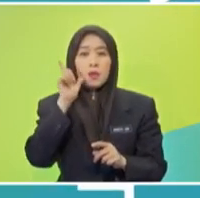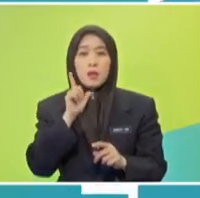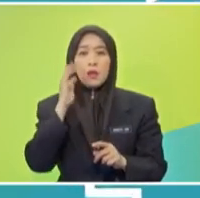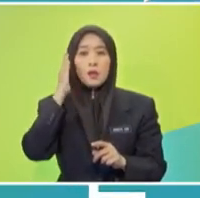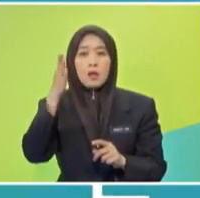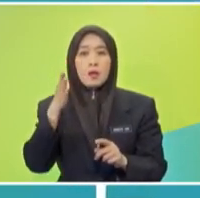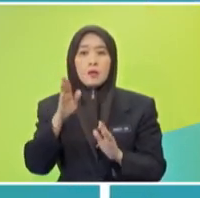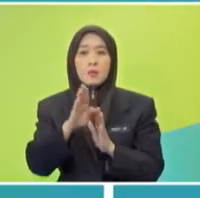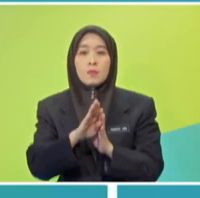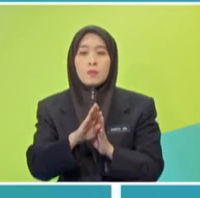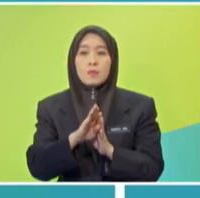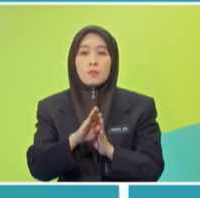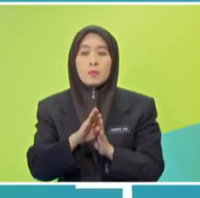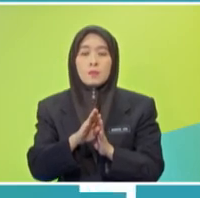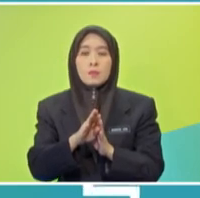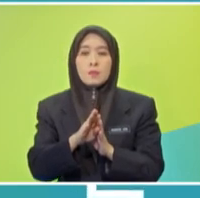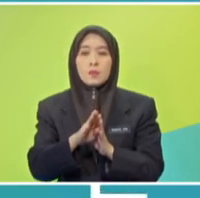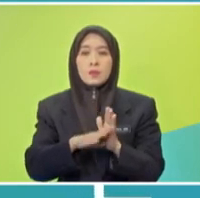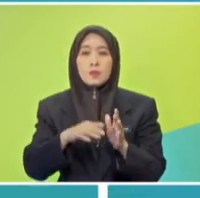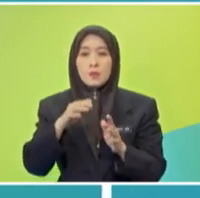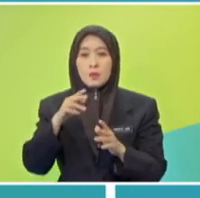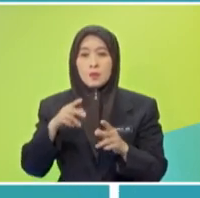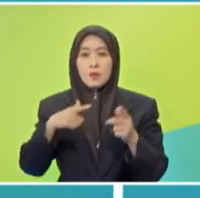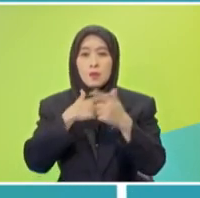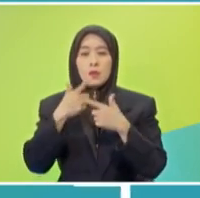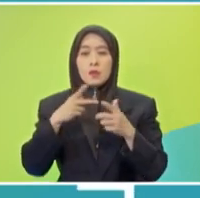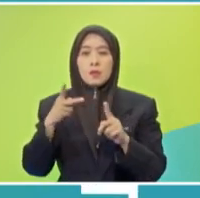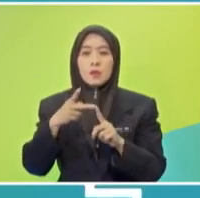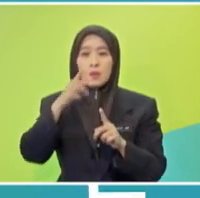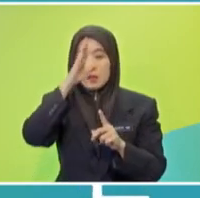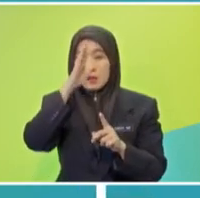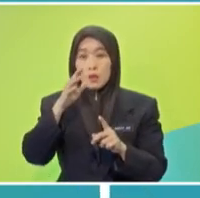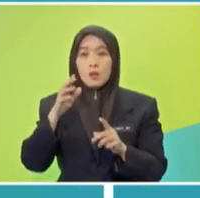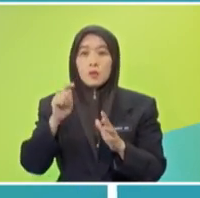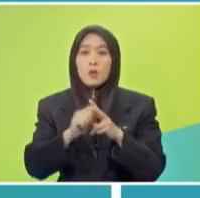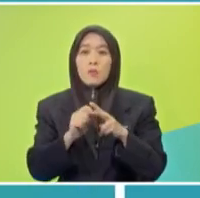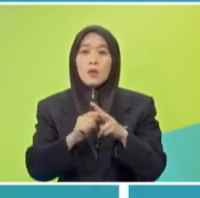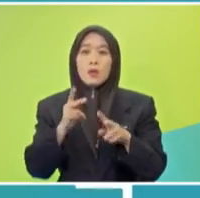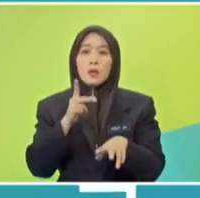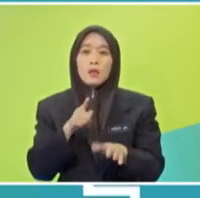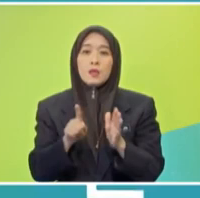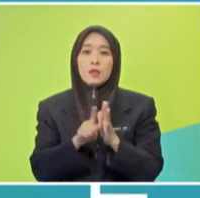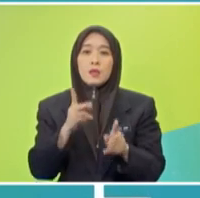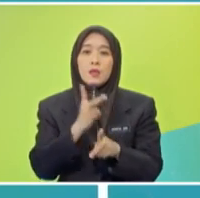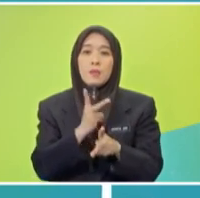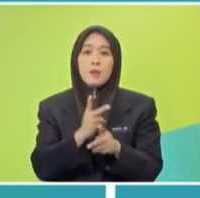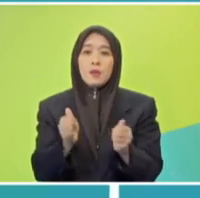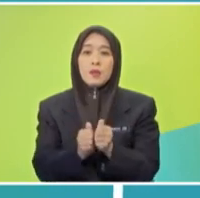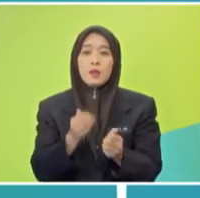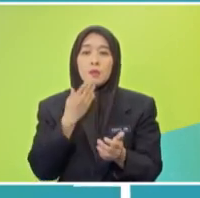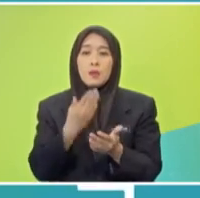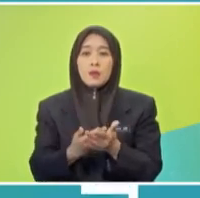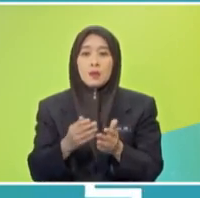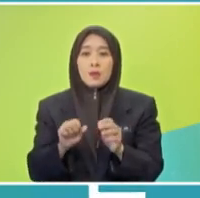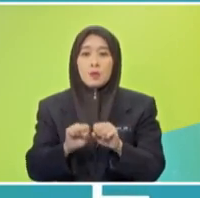Itu disimpan dengan baiknya supaya tahan lama dan cantik dipandang Ibu Laila